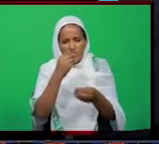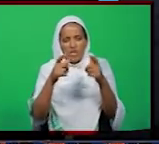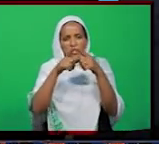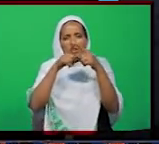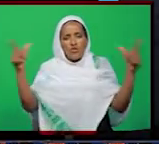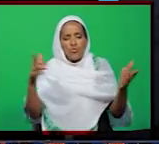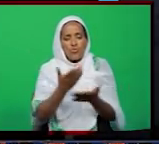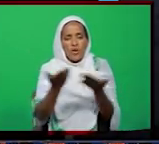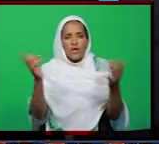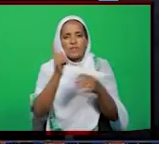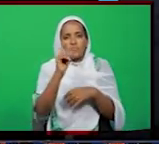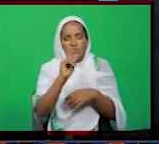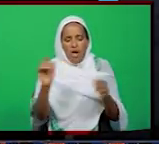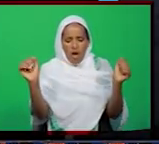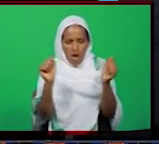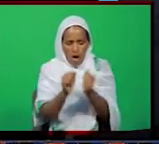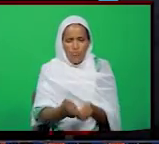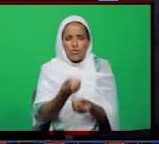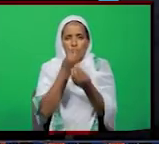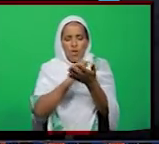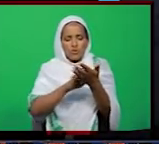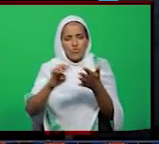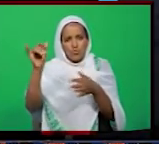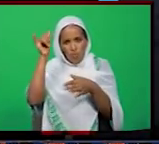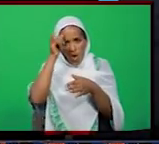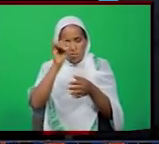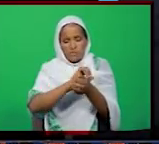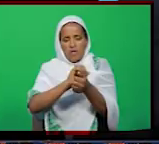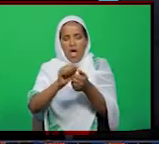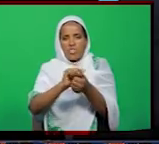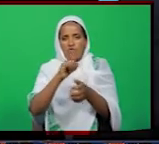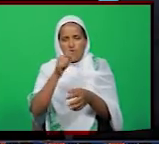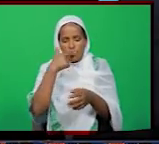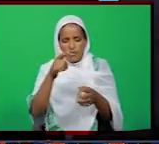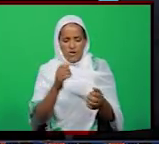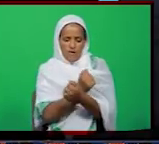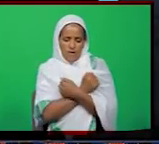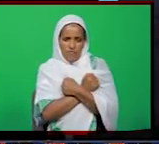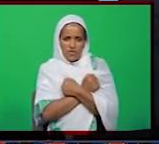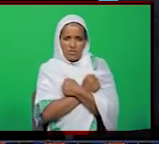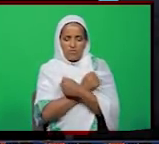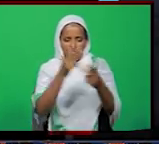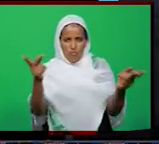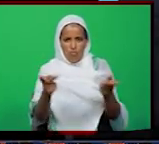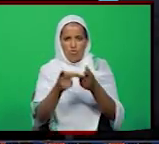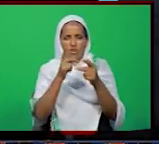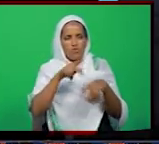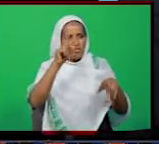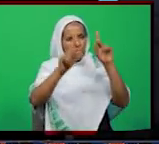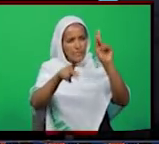ትልቁ ነገር አብሮ የበላን ቅዱስ ዮሐንስ አይሽረውም ይባላል። የፍቅር ገበታ ነው። ኮሚኒቲው